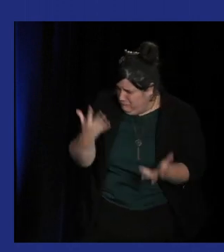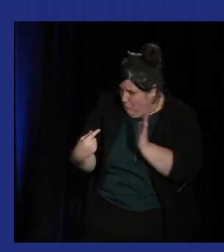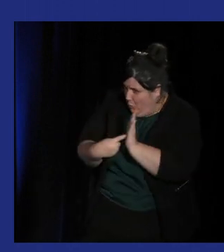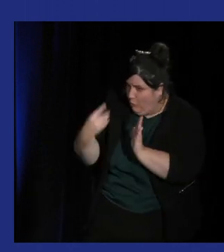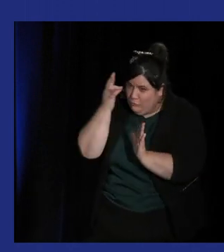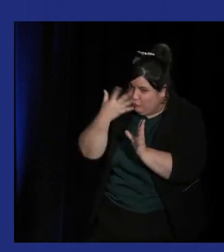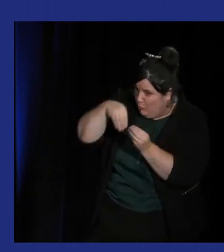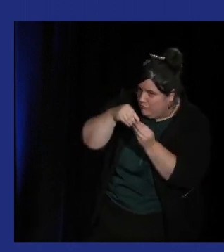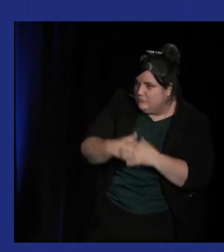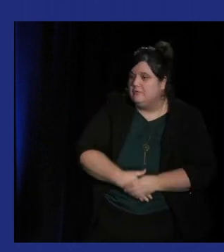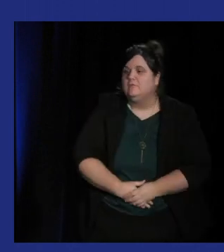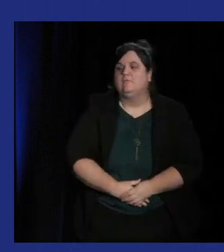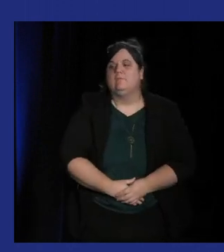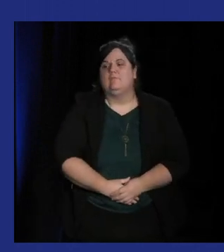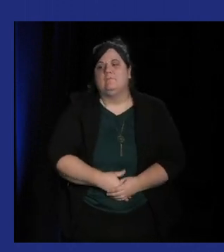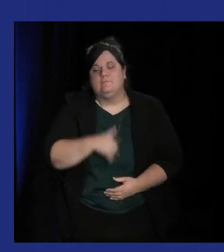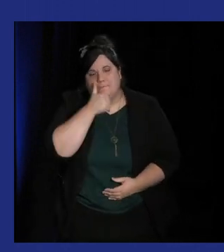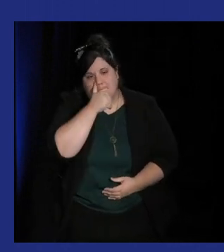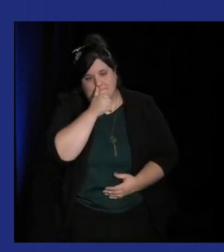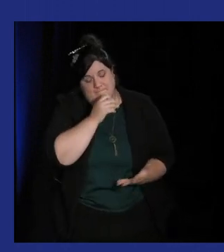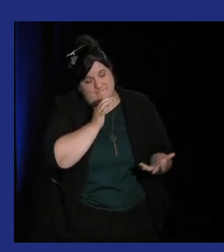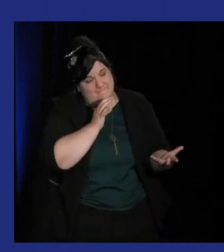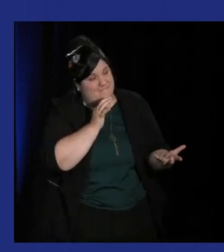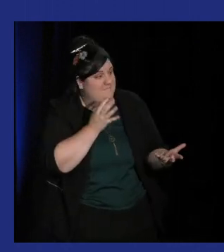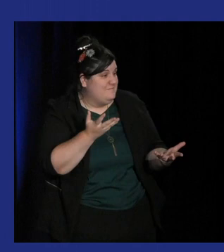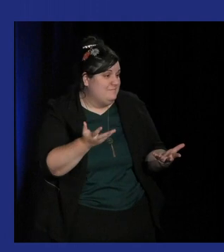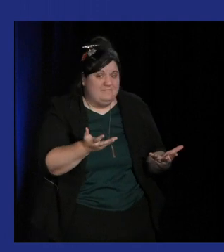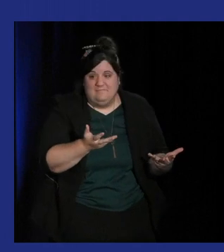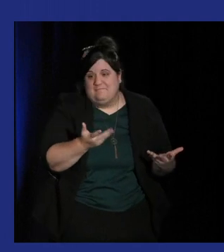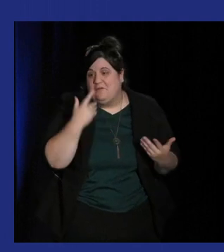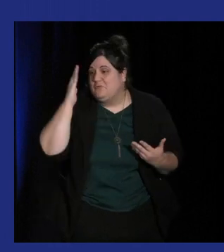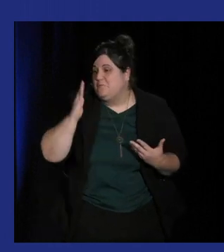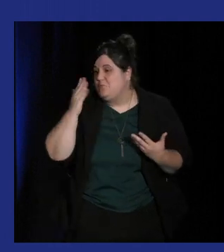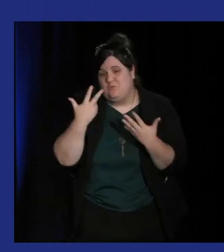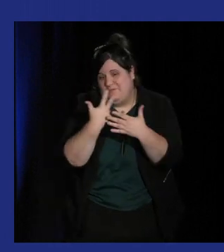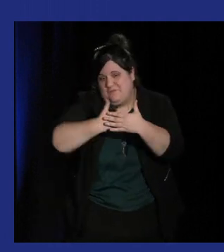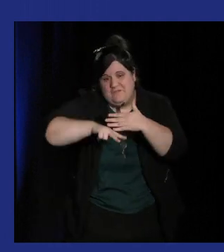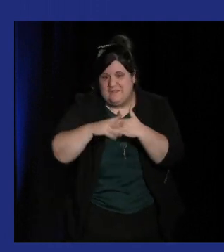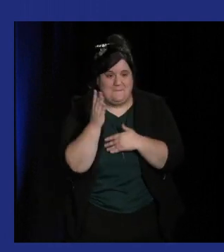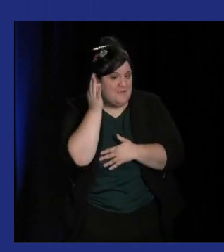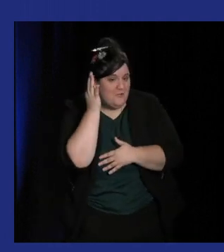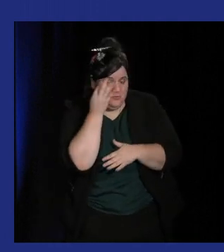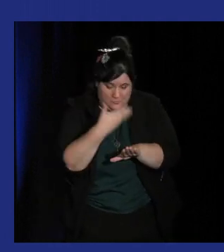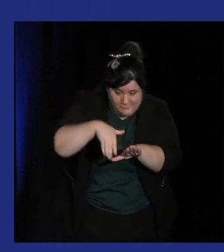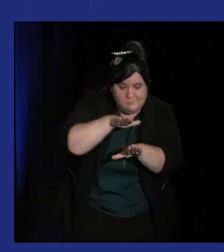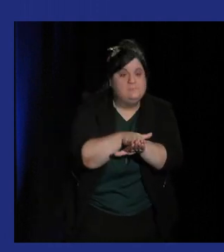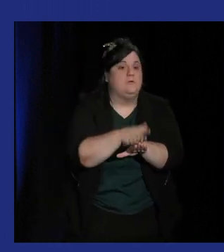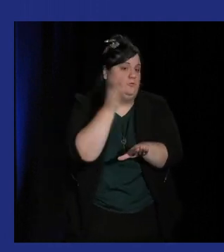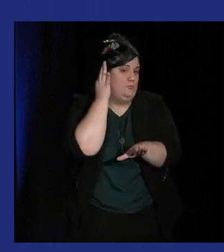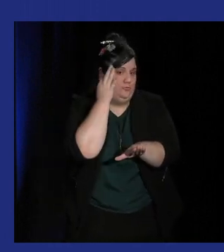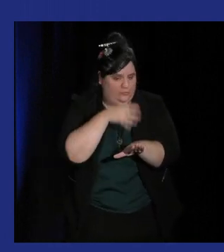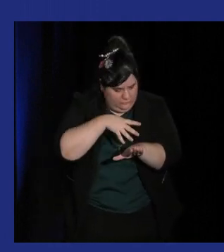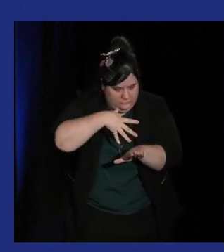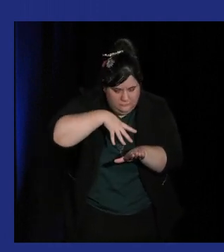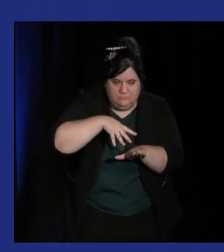moi dans mon cas en fait si tant que vous avez pas de moteur audio vous pouvez pas jouer de son dans le jeu qui on a travaillé assez vite finalement mais